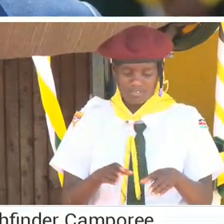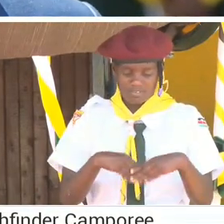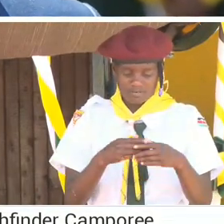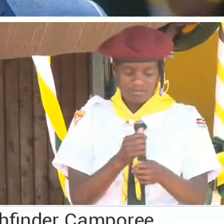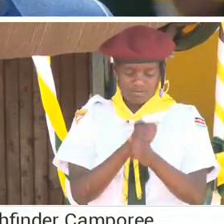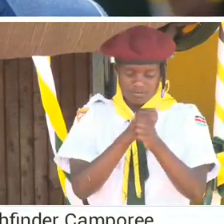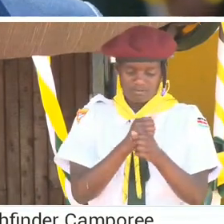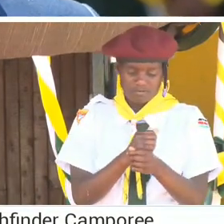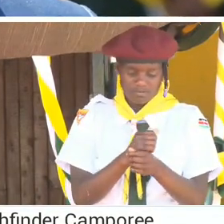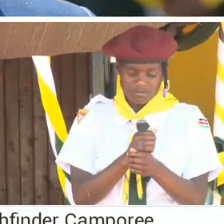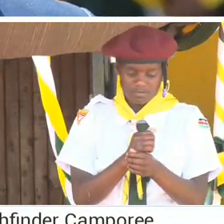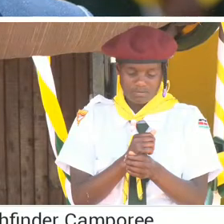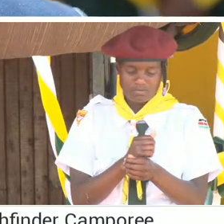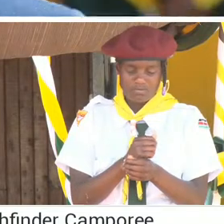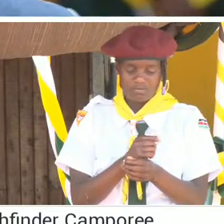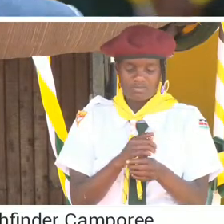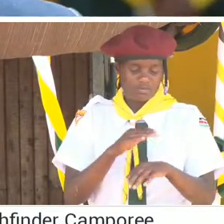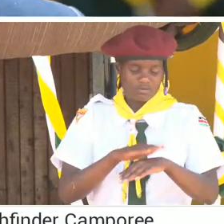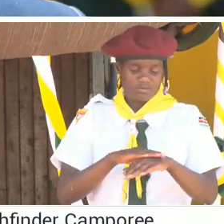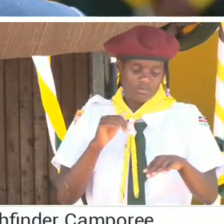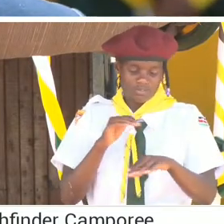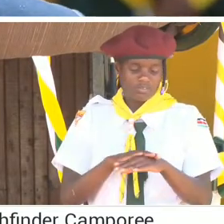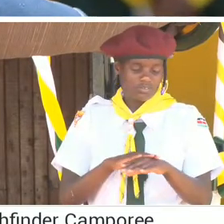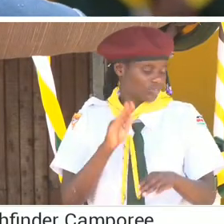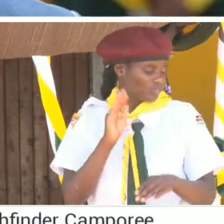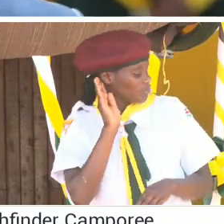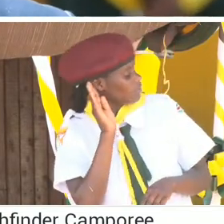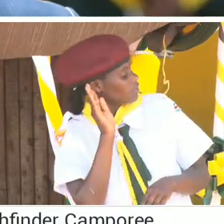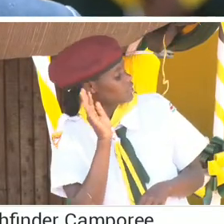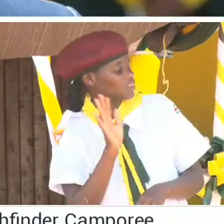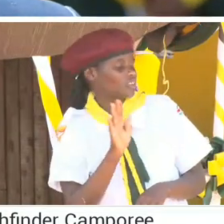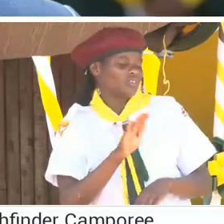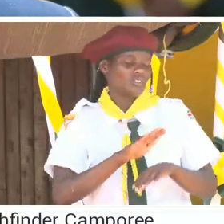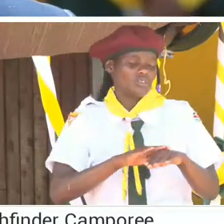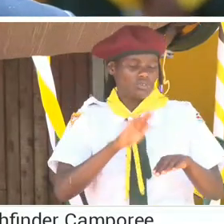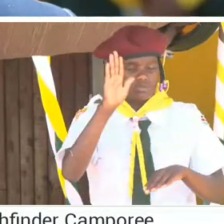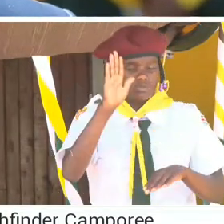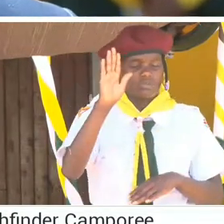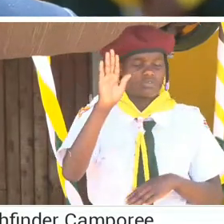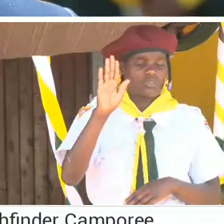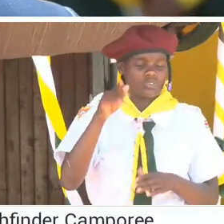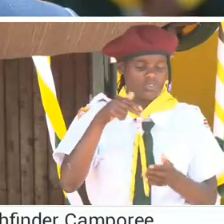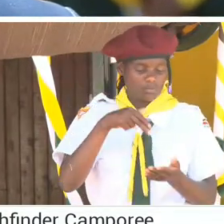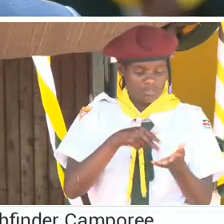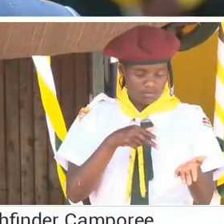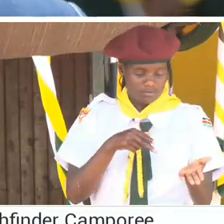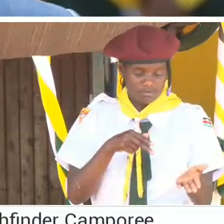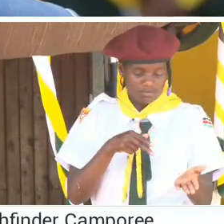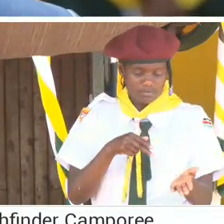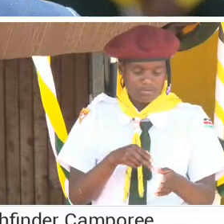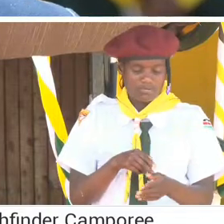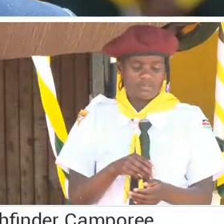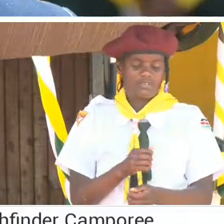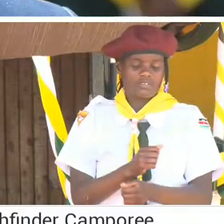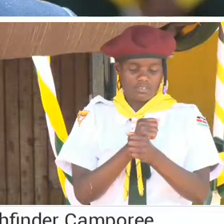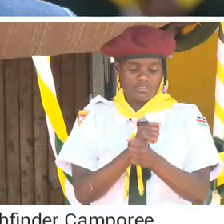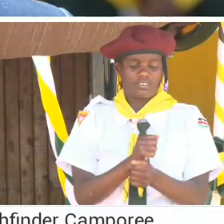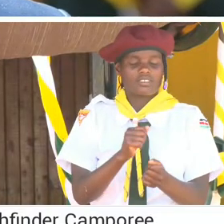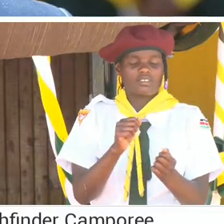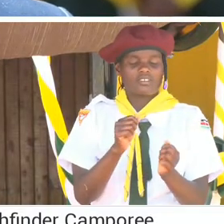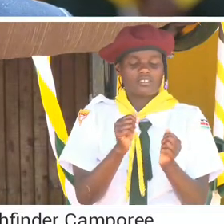wala ambao walipoitwa wito, wamesimama hapa mbele Mungu wetu. Ebu washikilie